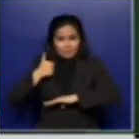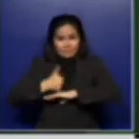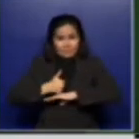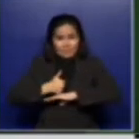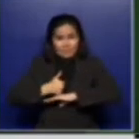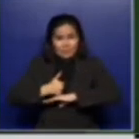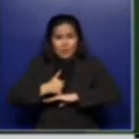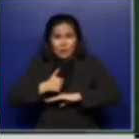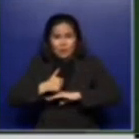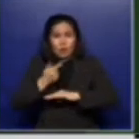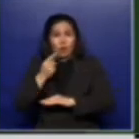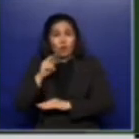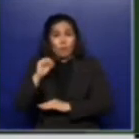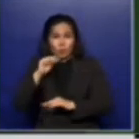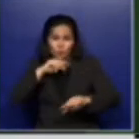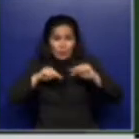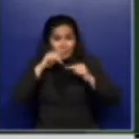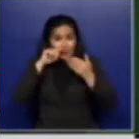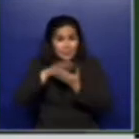าติตั้งแต่ปี